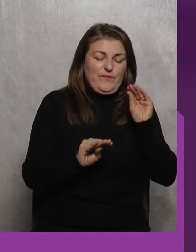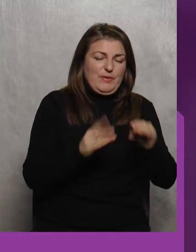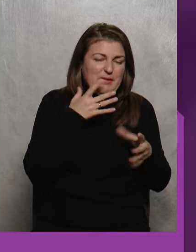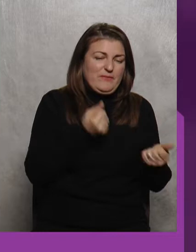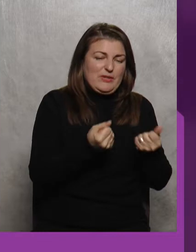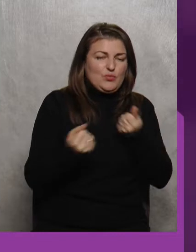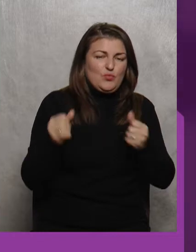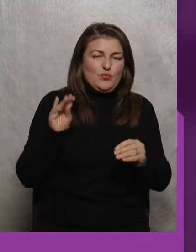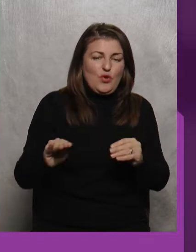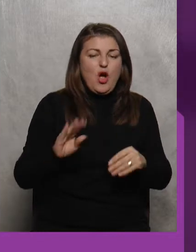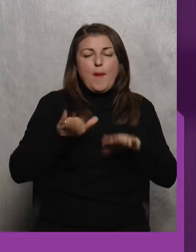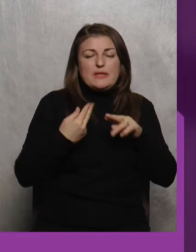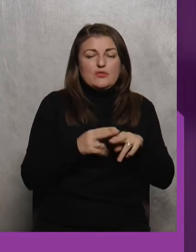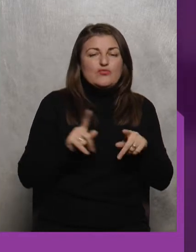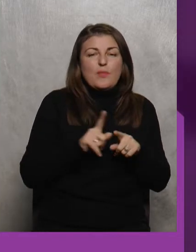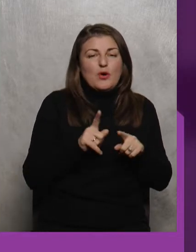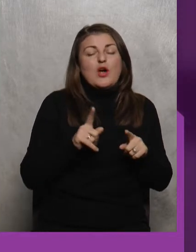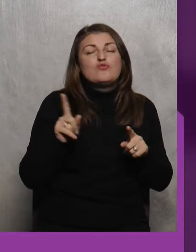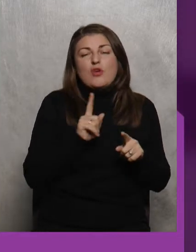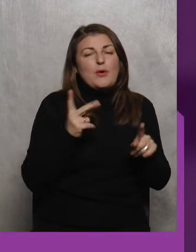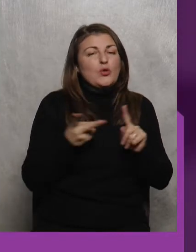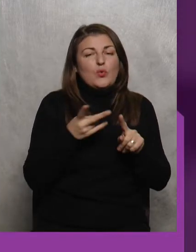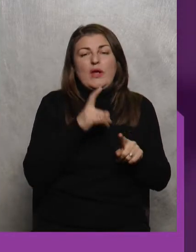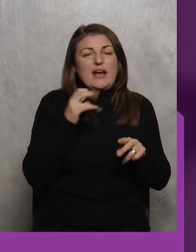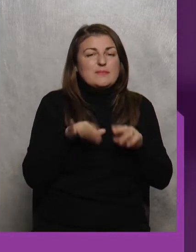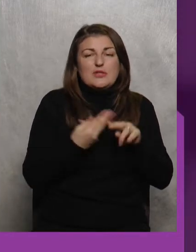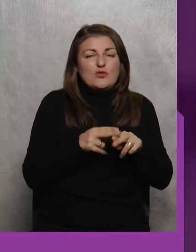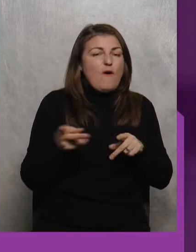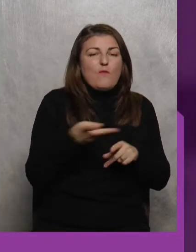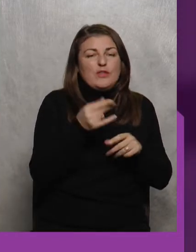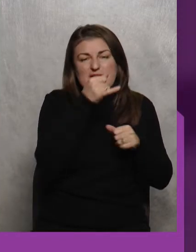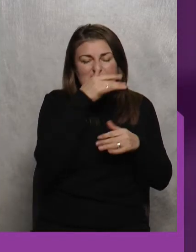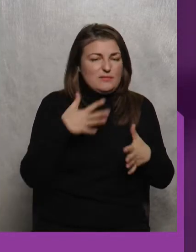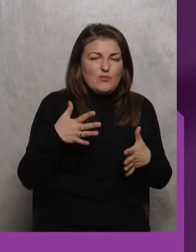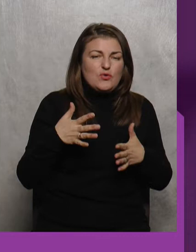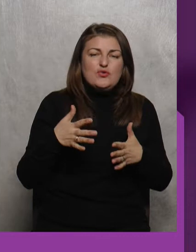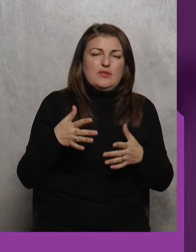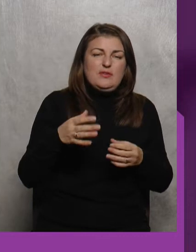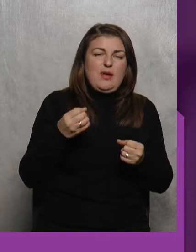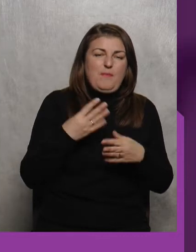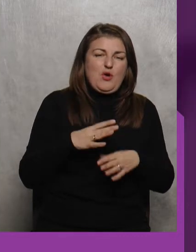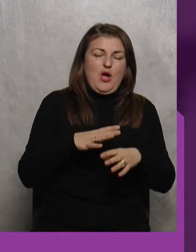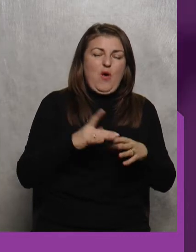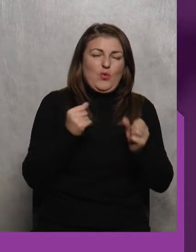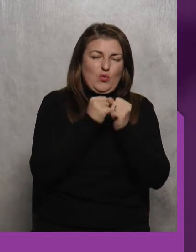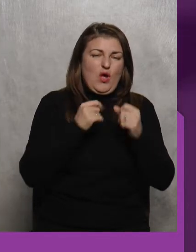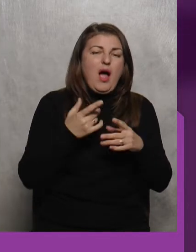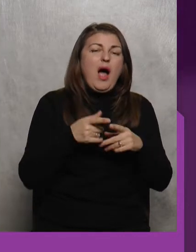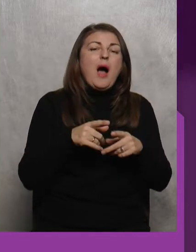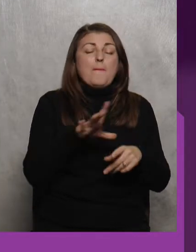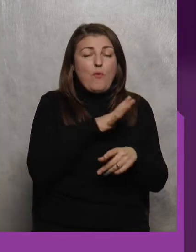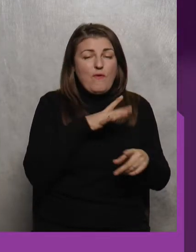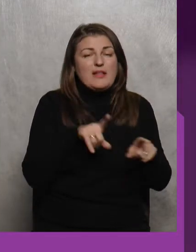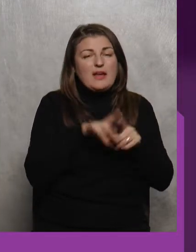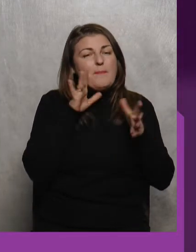соперника. Відповідно, щоб після цього другий раз, да, другий раз після цього вже вони не зможуть розірватися. Бували моменти,